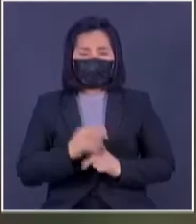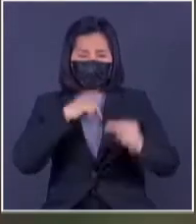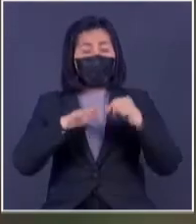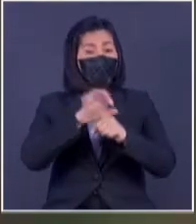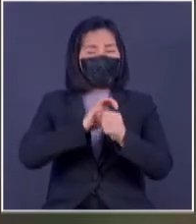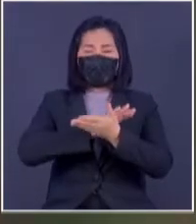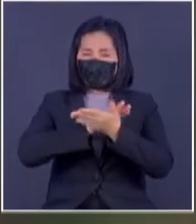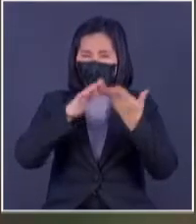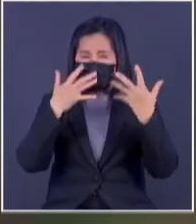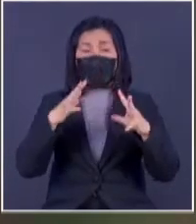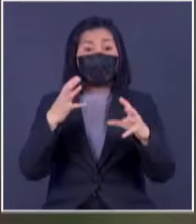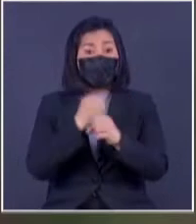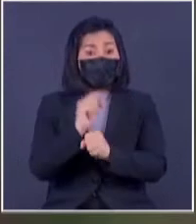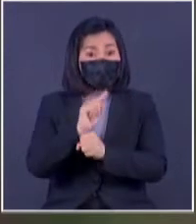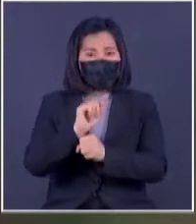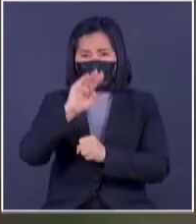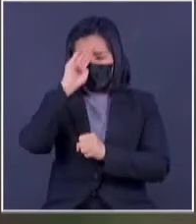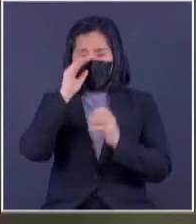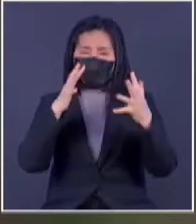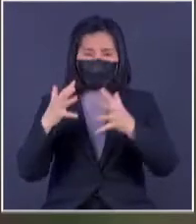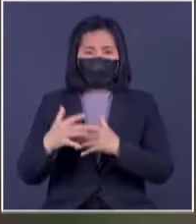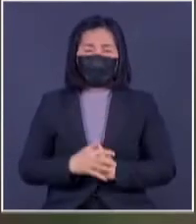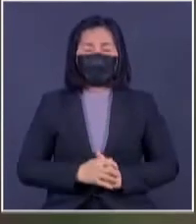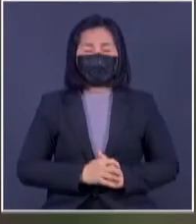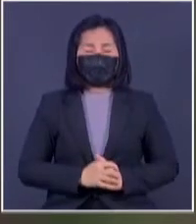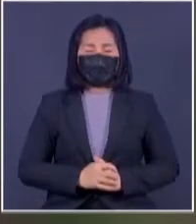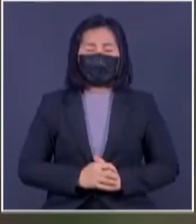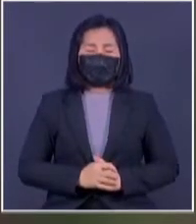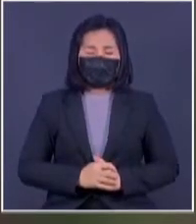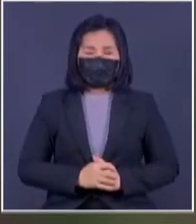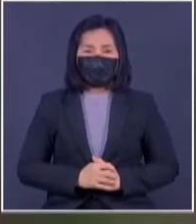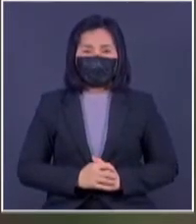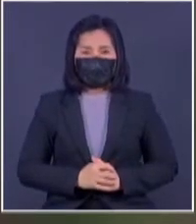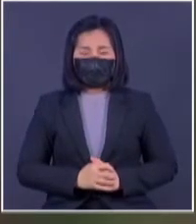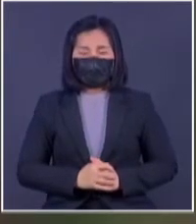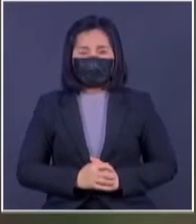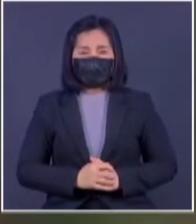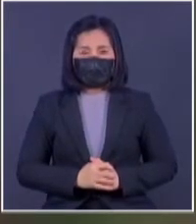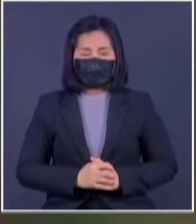ตรวจหาเชื้อกันแล้วครับผลออกมาก็เป็นลบทั้งหมดไม่พบว่ามีใครติดโควิดนะครับ